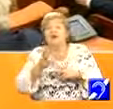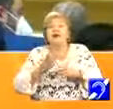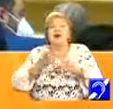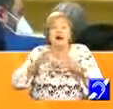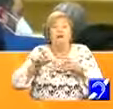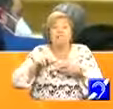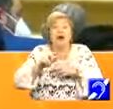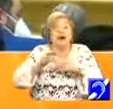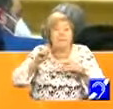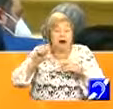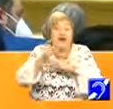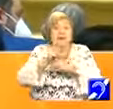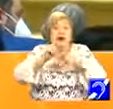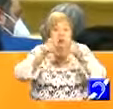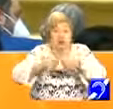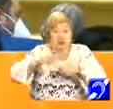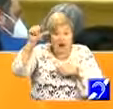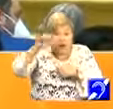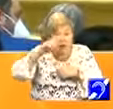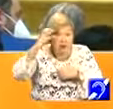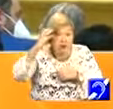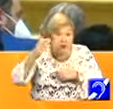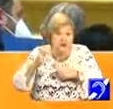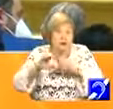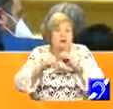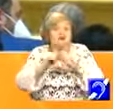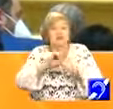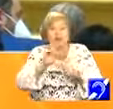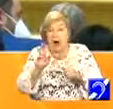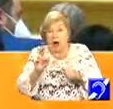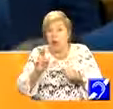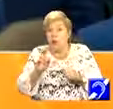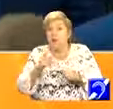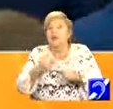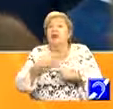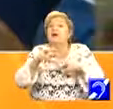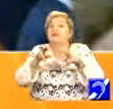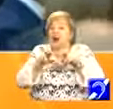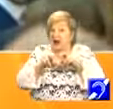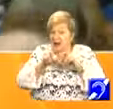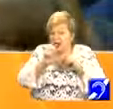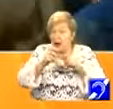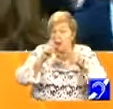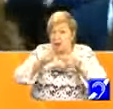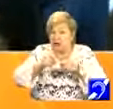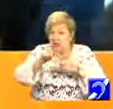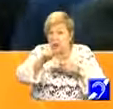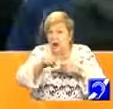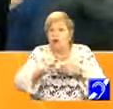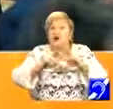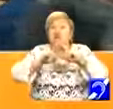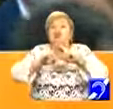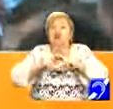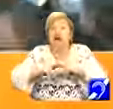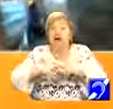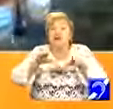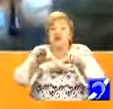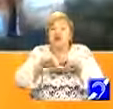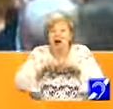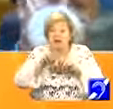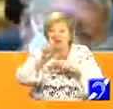cenzură pe care au depus-o deja alături de cei de la AUR sau dacă vor face un pas în spate și vor accepta